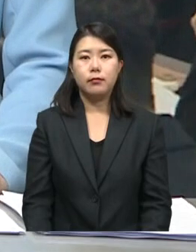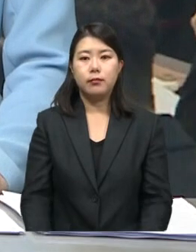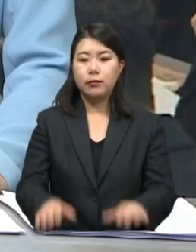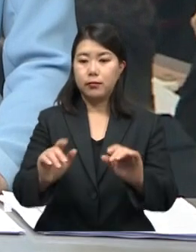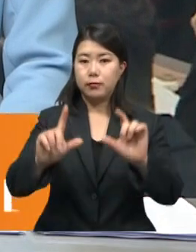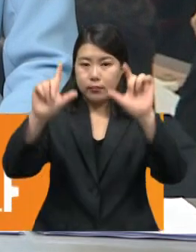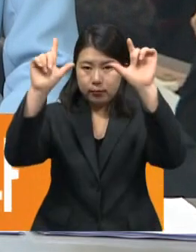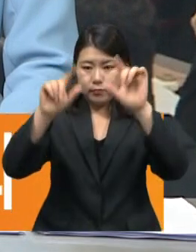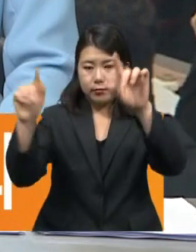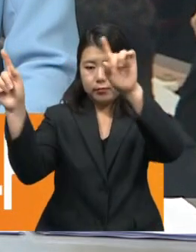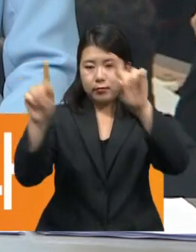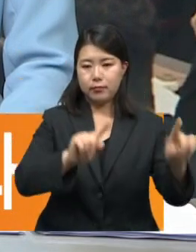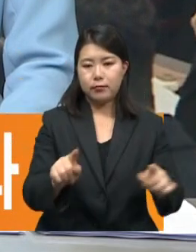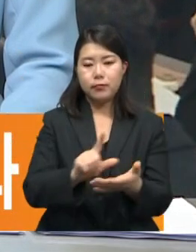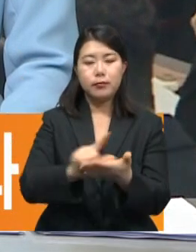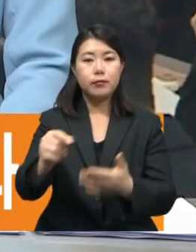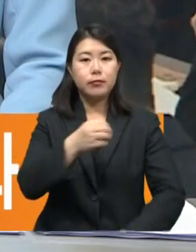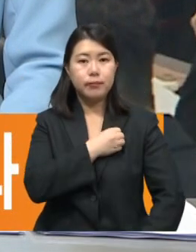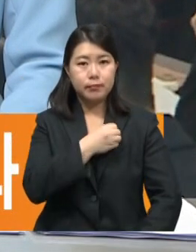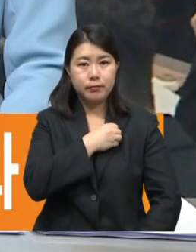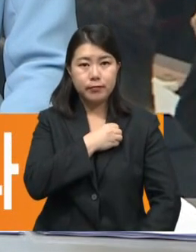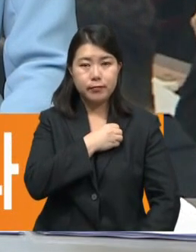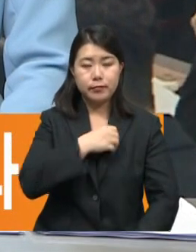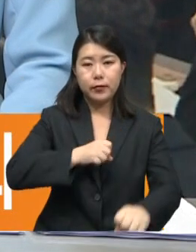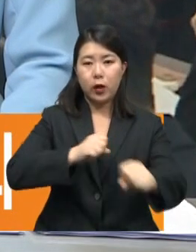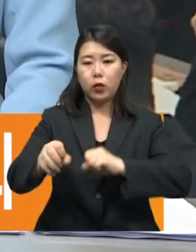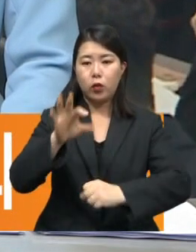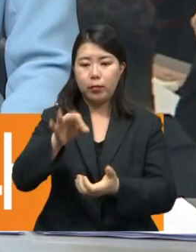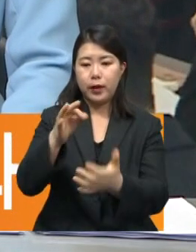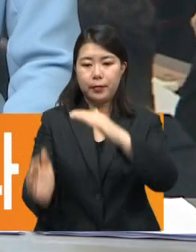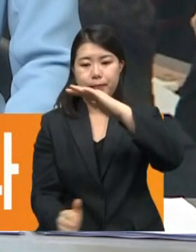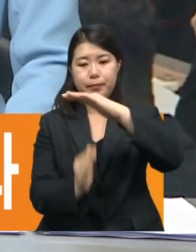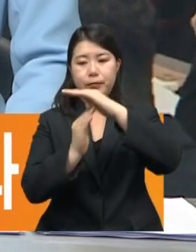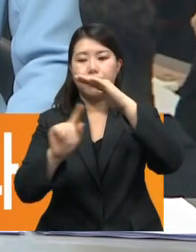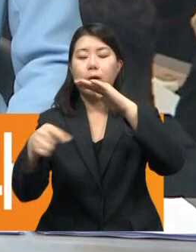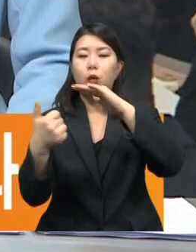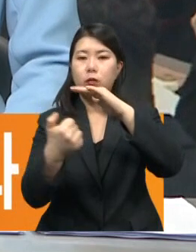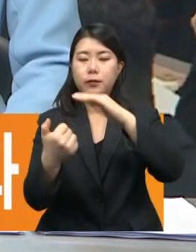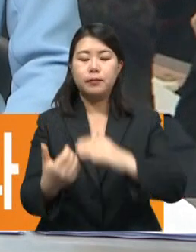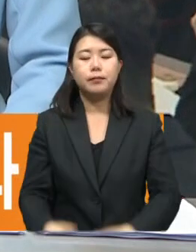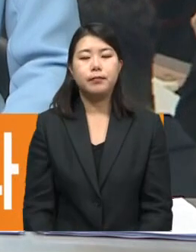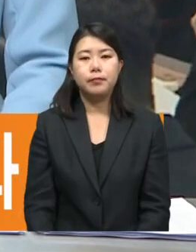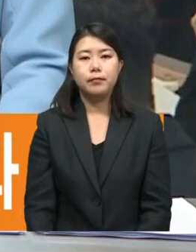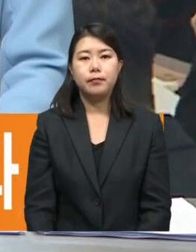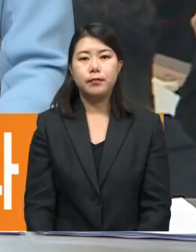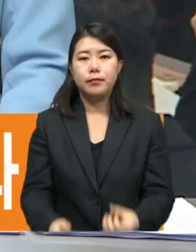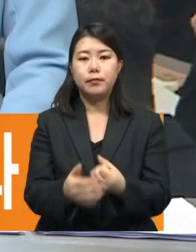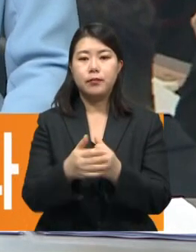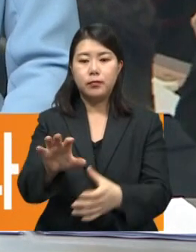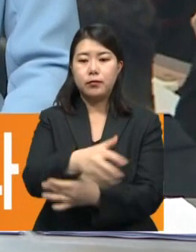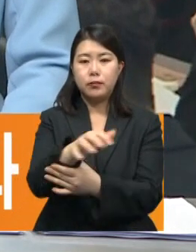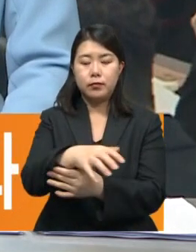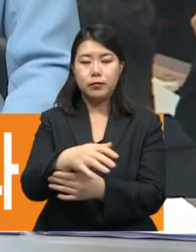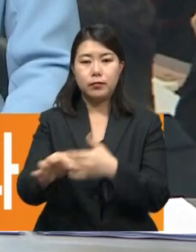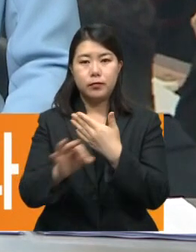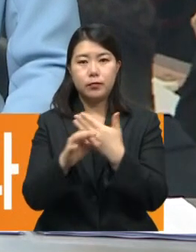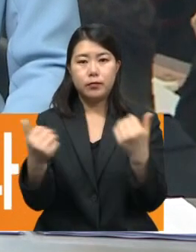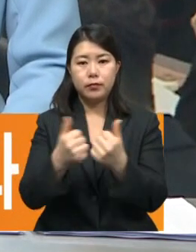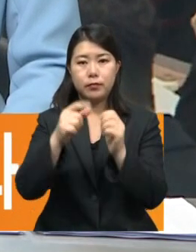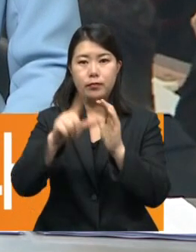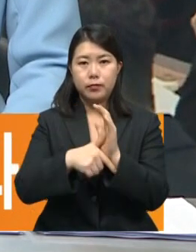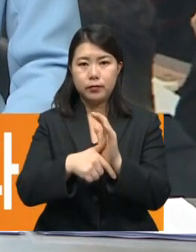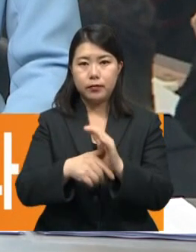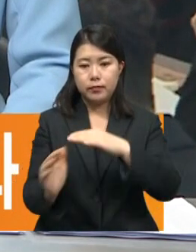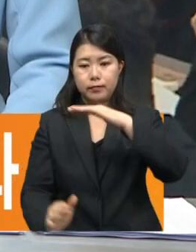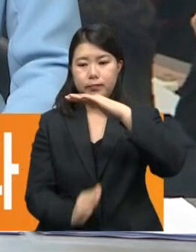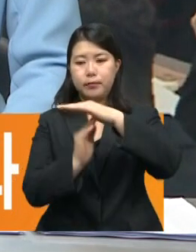올해부터 전국 지방의원들의 의정활동비의 상한선이 150만 원으로 늘어났습니다. 이에 따라 이번 종로구의회 임시회에서